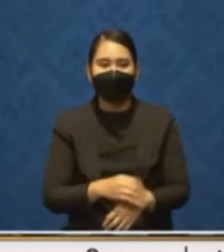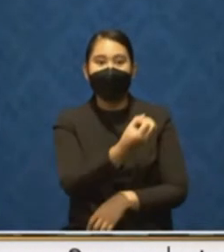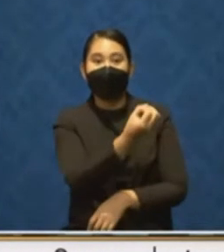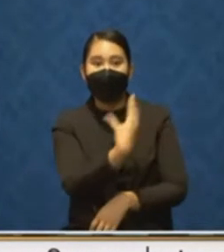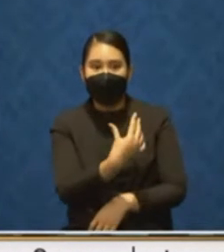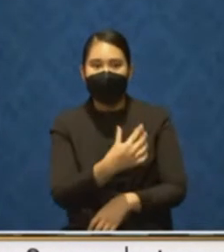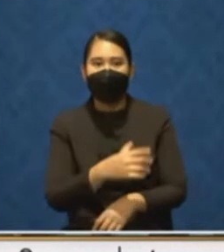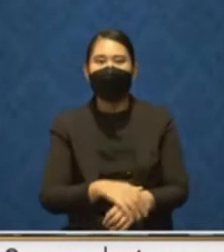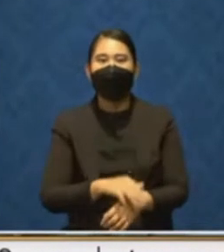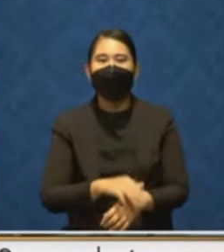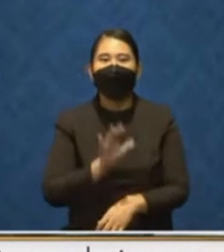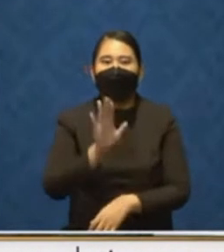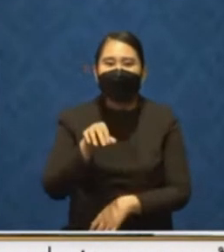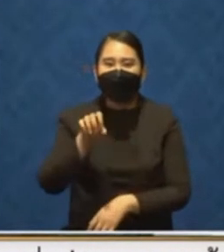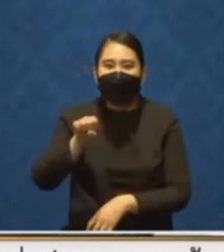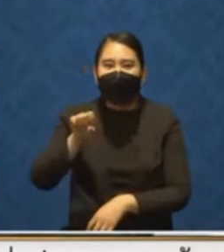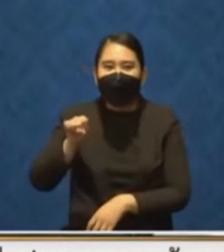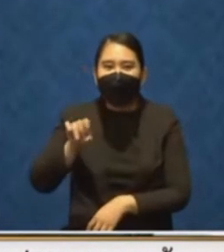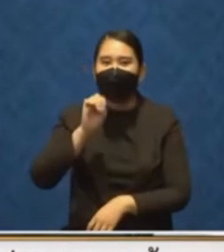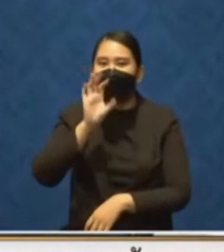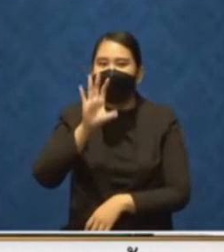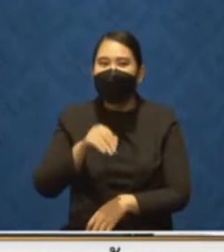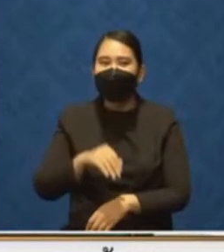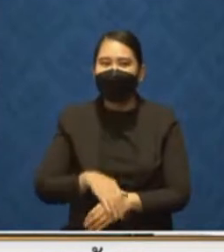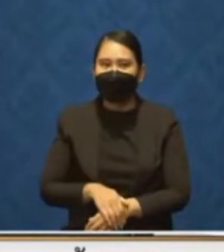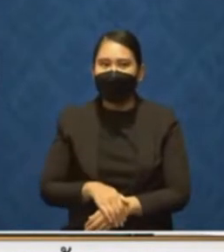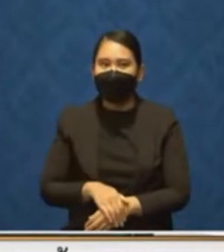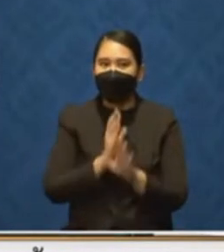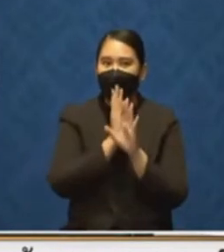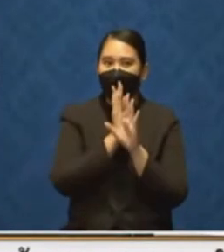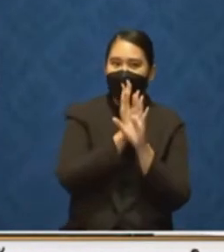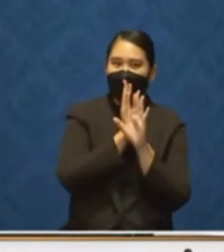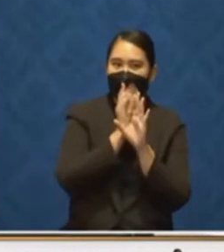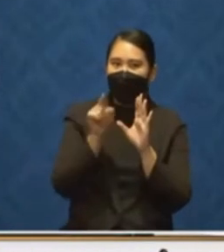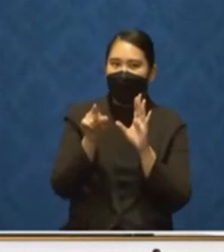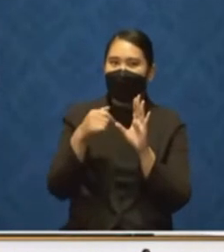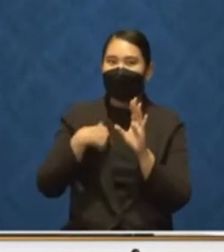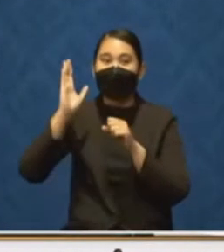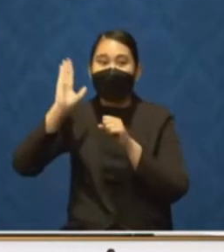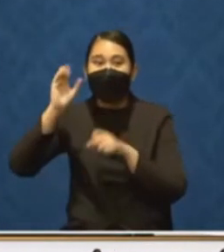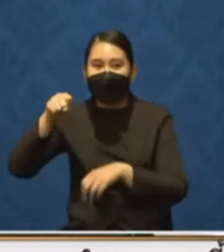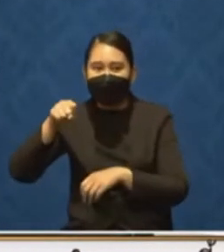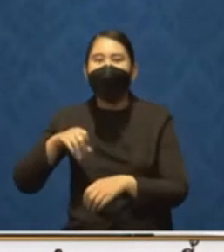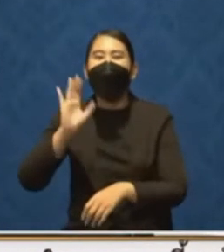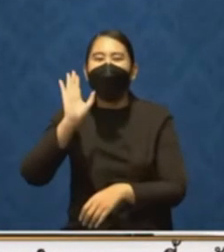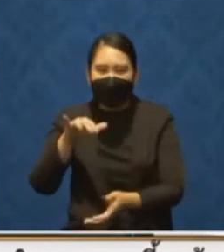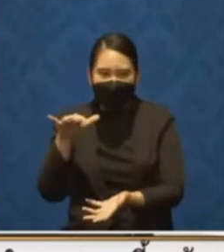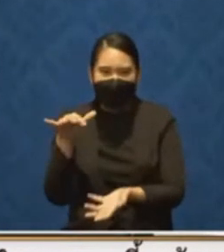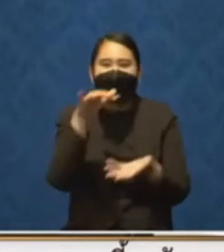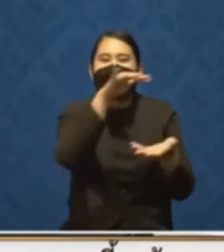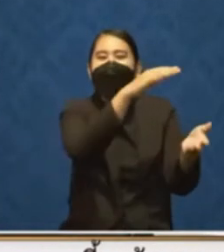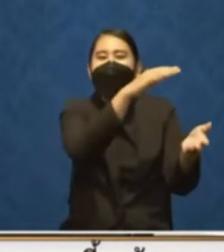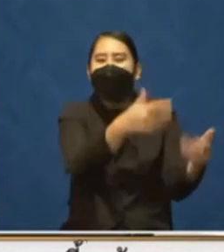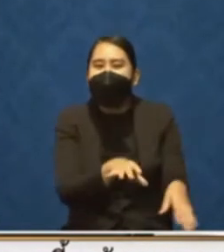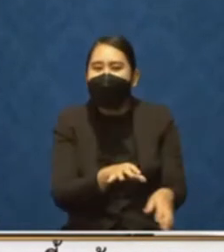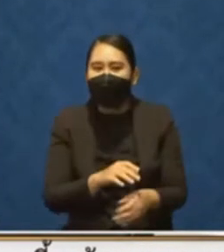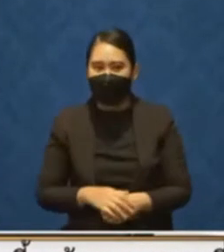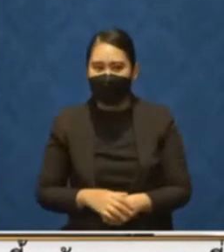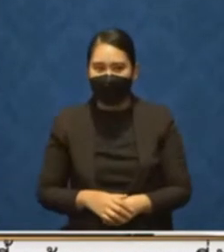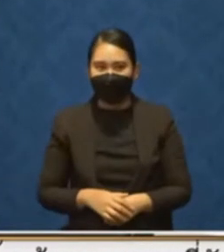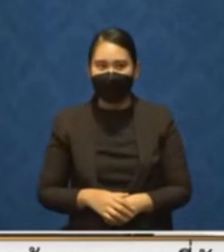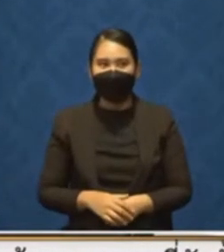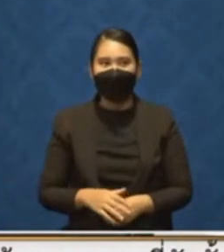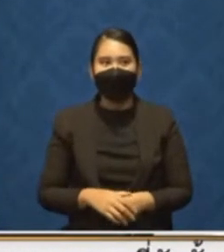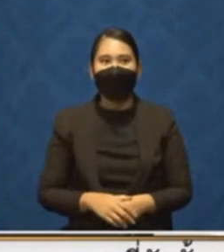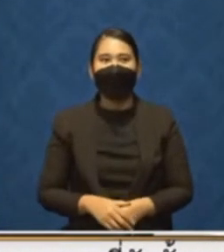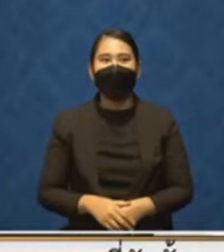สสมีคนไปบอกว่าท่านจะพูดเรื่องนี้เขาย้ายแล้วเนี่ยอาตู